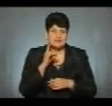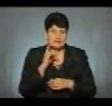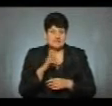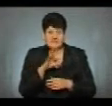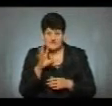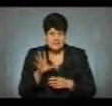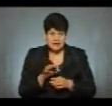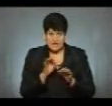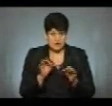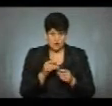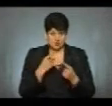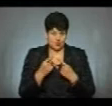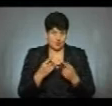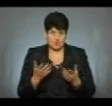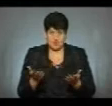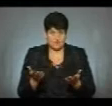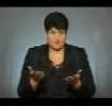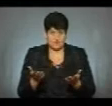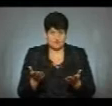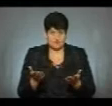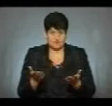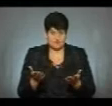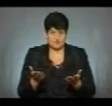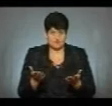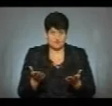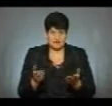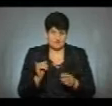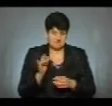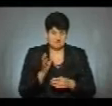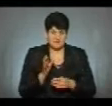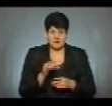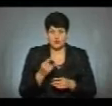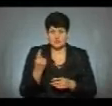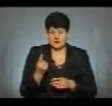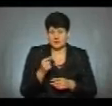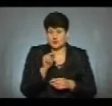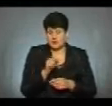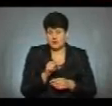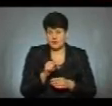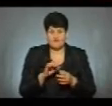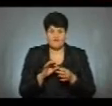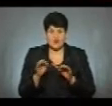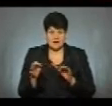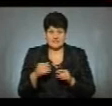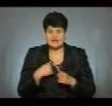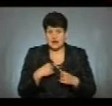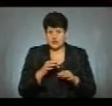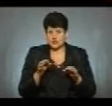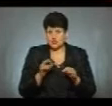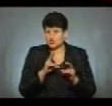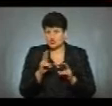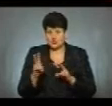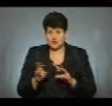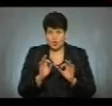Зеленський взагалі нічого не говорив публічно. І одна з його фраз, що я нічого нікому